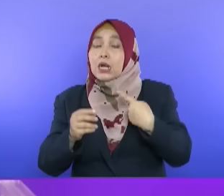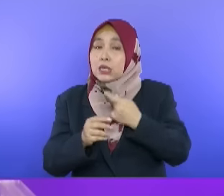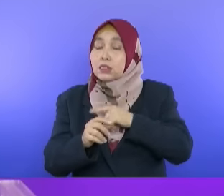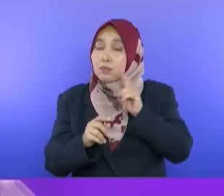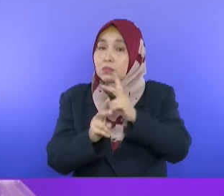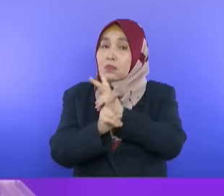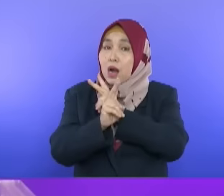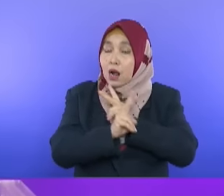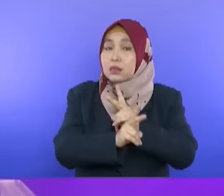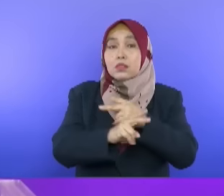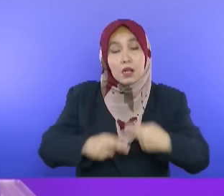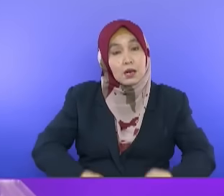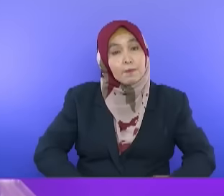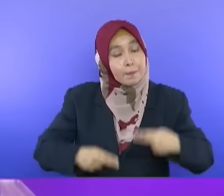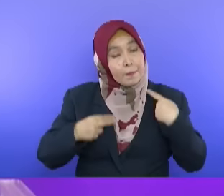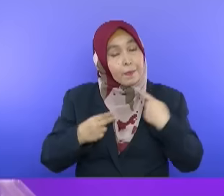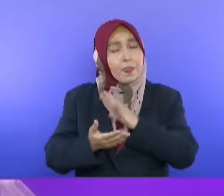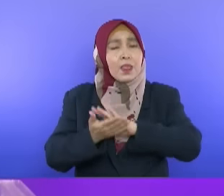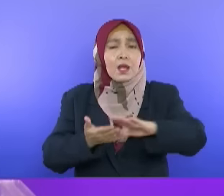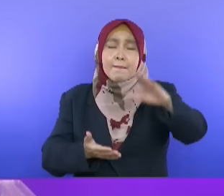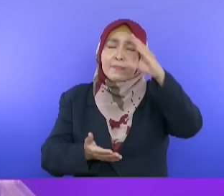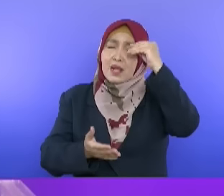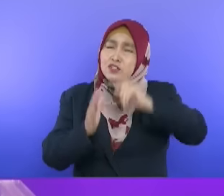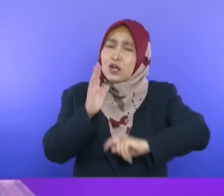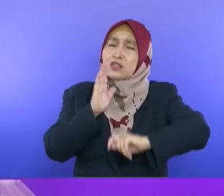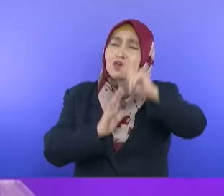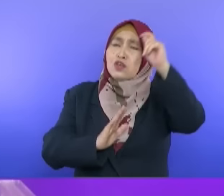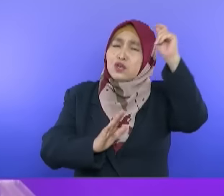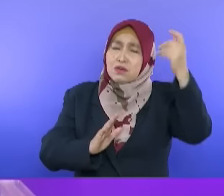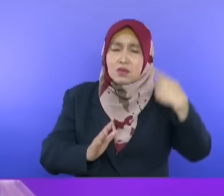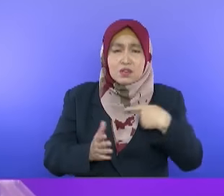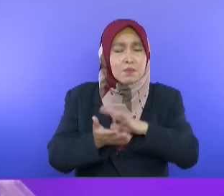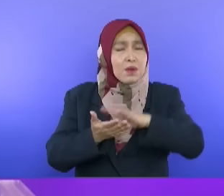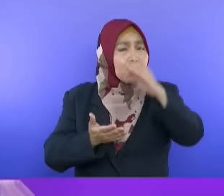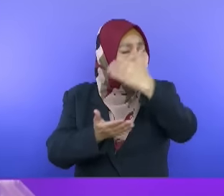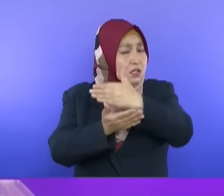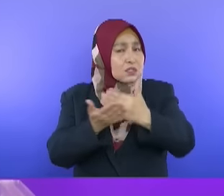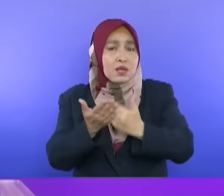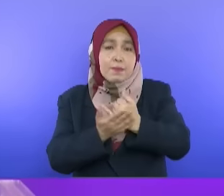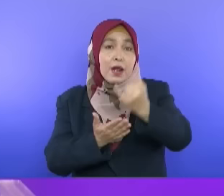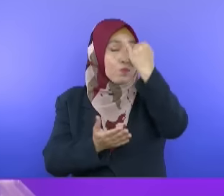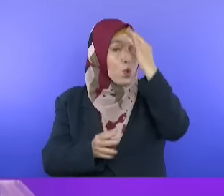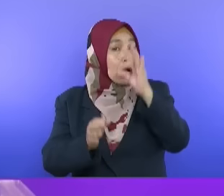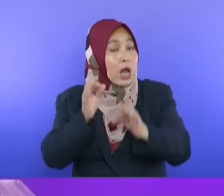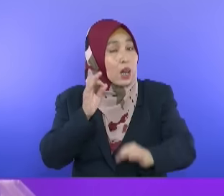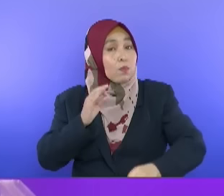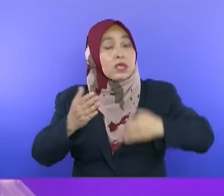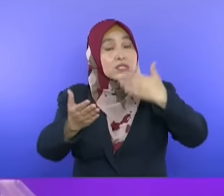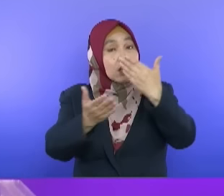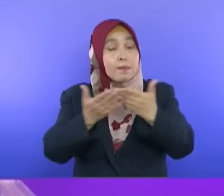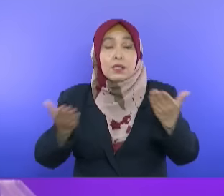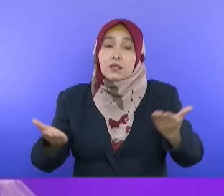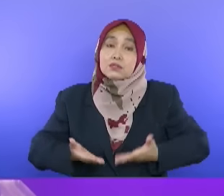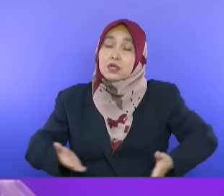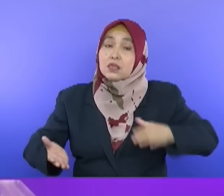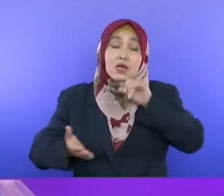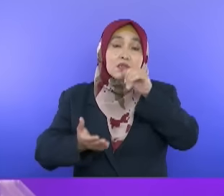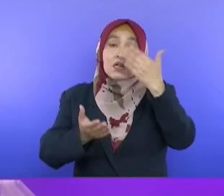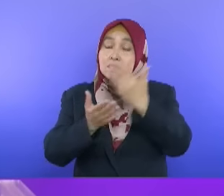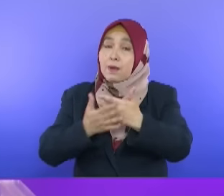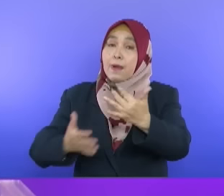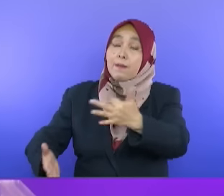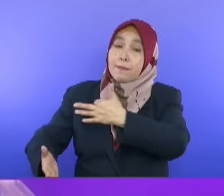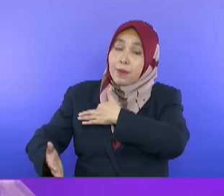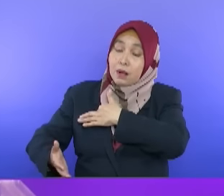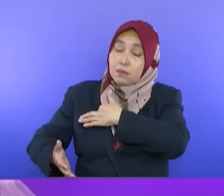berhati-hati dengan hidup kita kita belajar tinggi kita belajar sesuatu ilmu kalau ia sampai di sini tidak sampai di sini